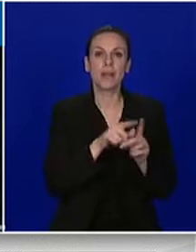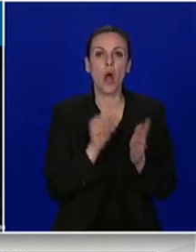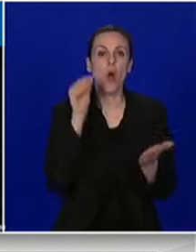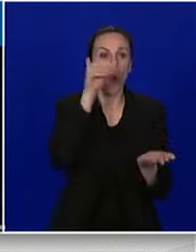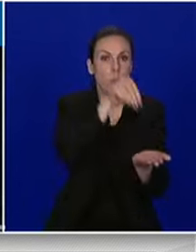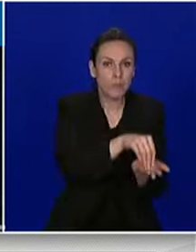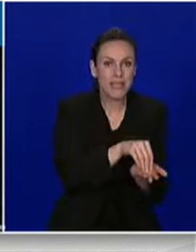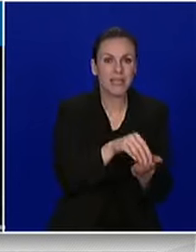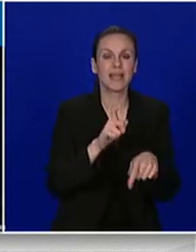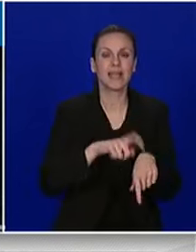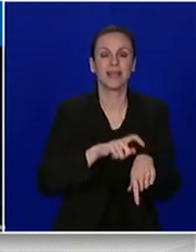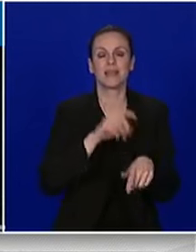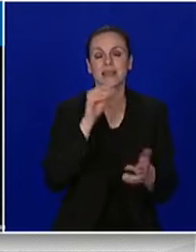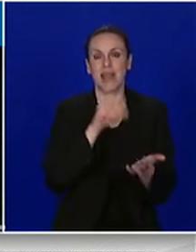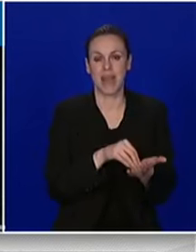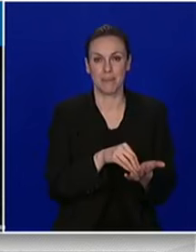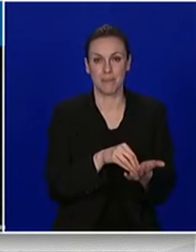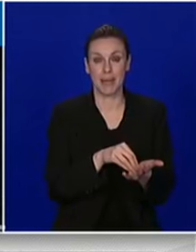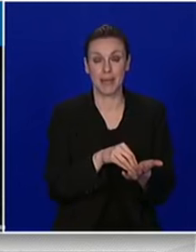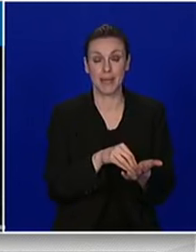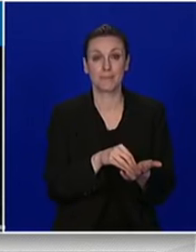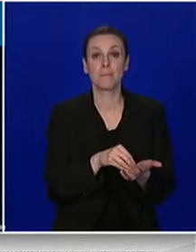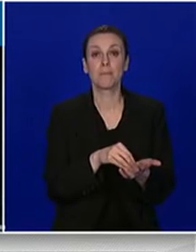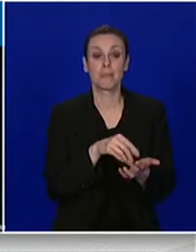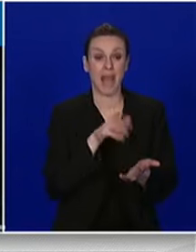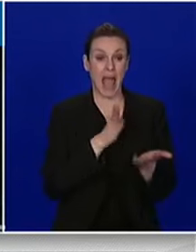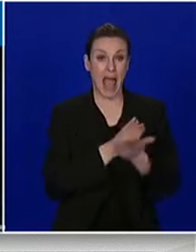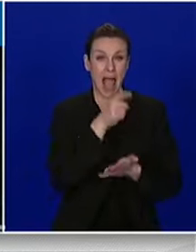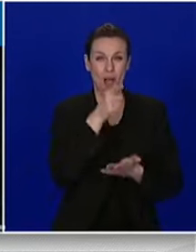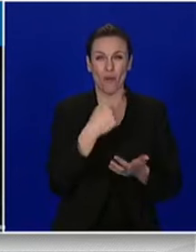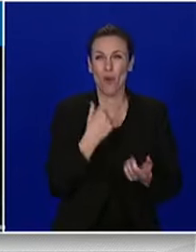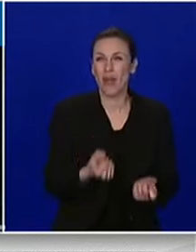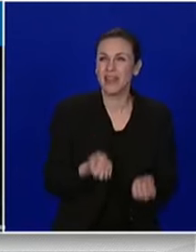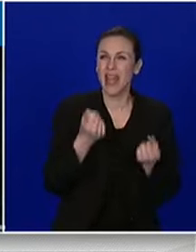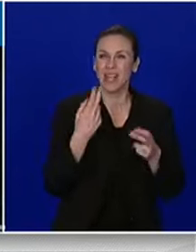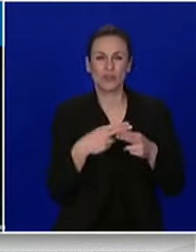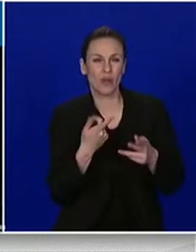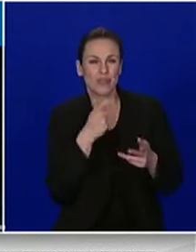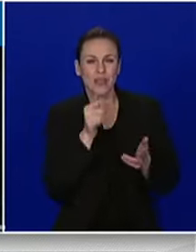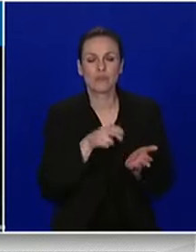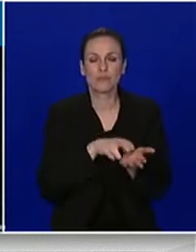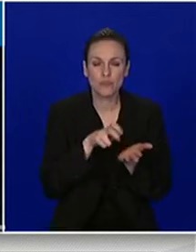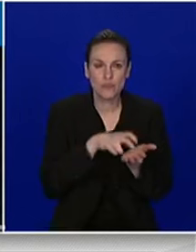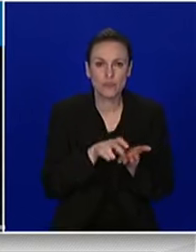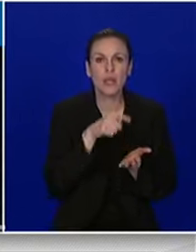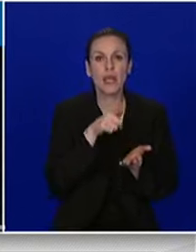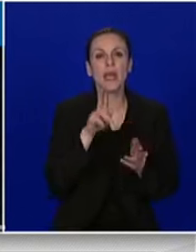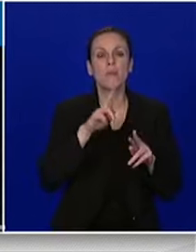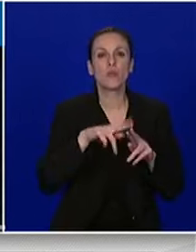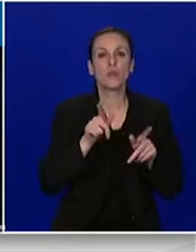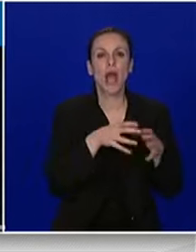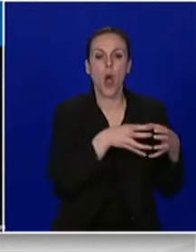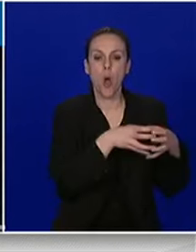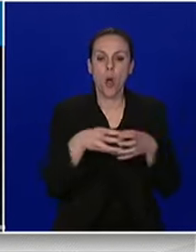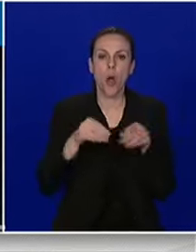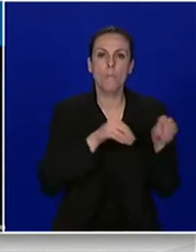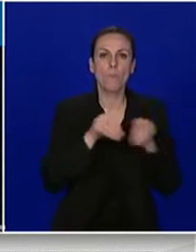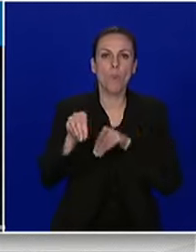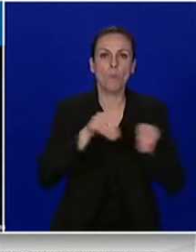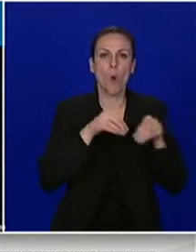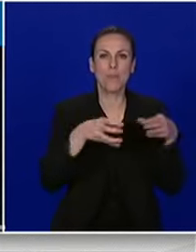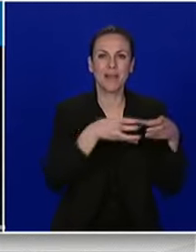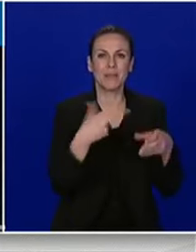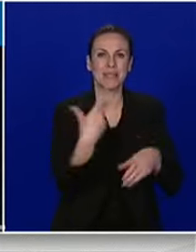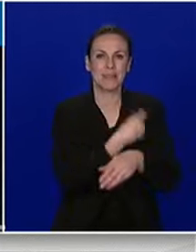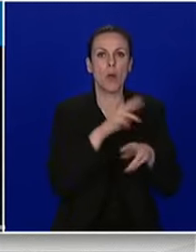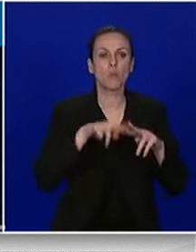za termin. Nadalje, u takvim slučajevima biti će organizirano da takozvani mobilni timovi cijepitelja